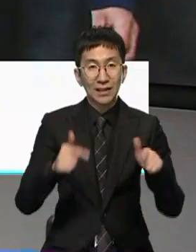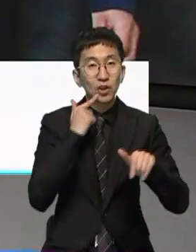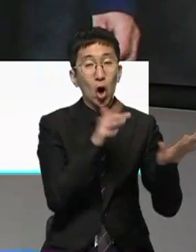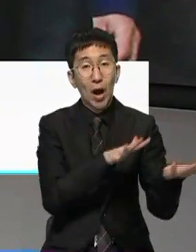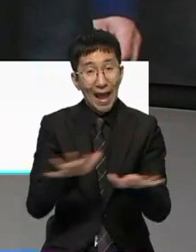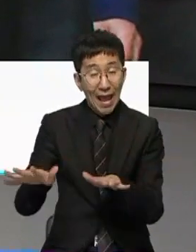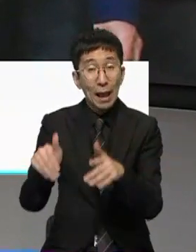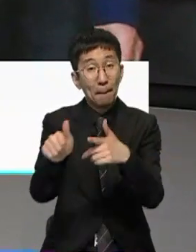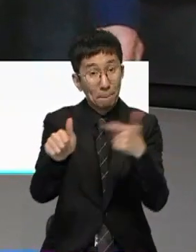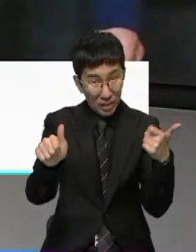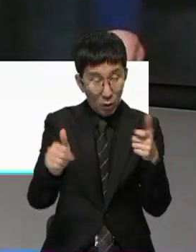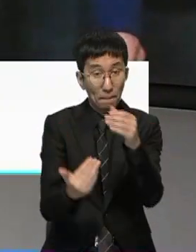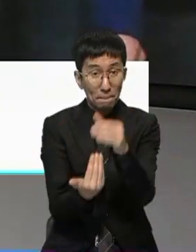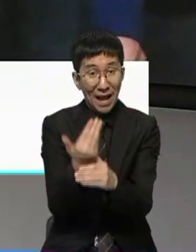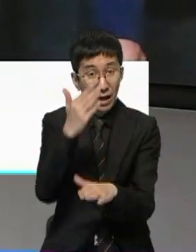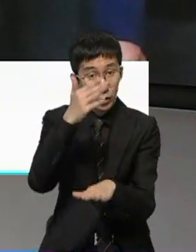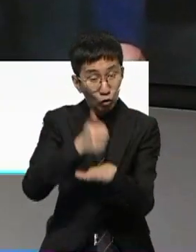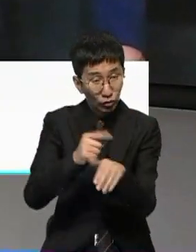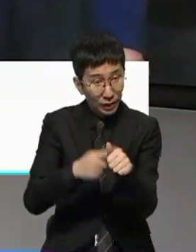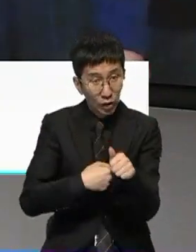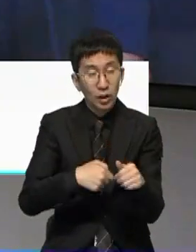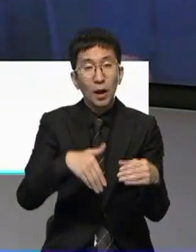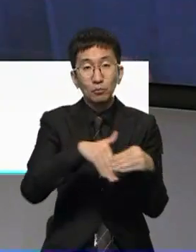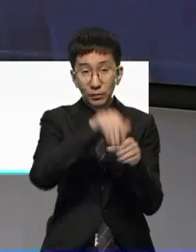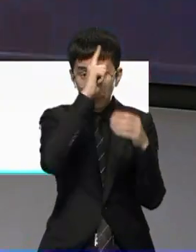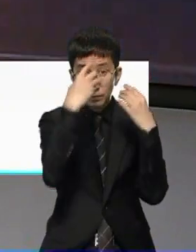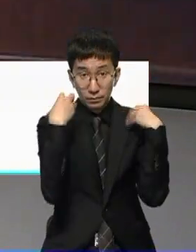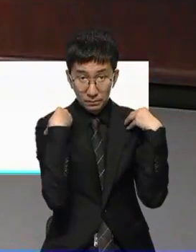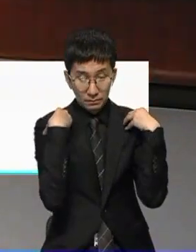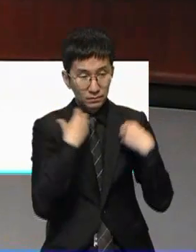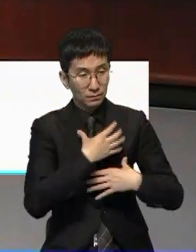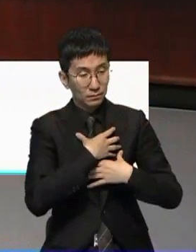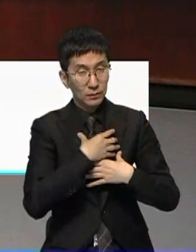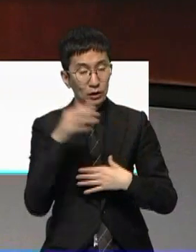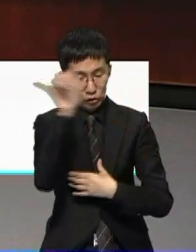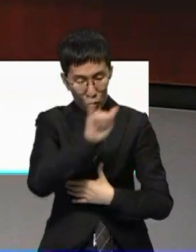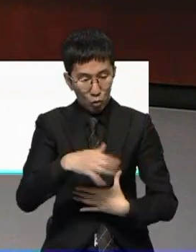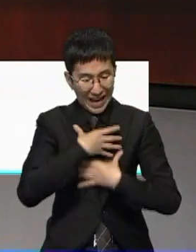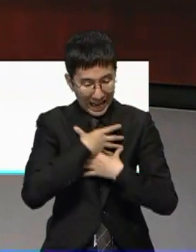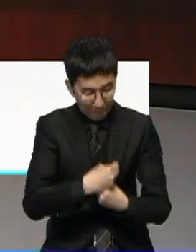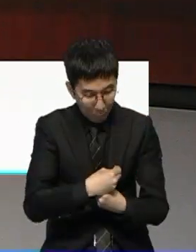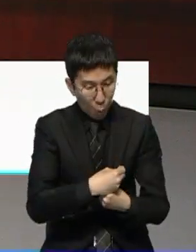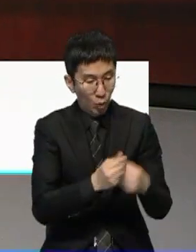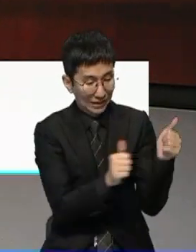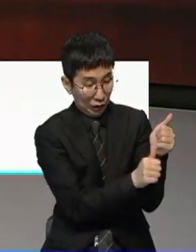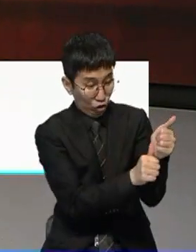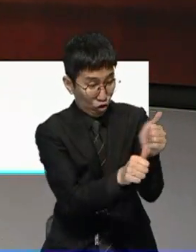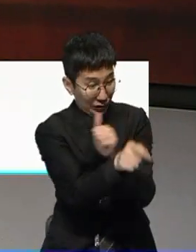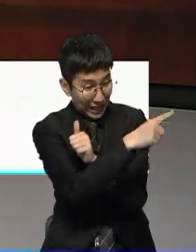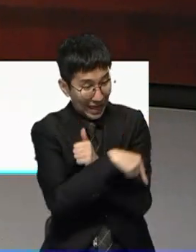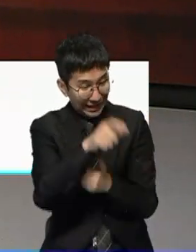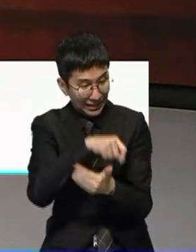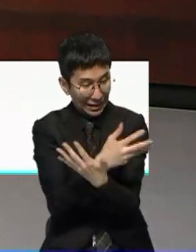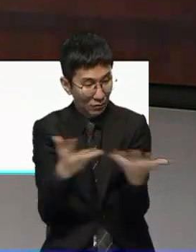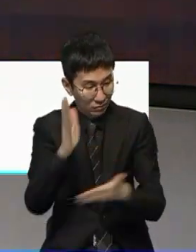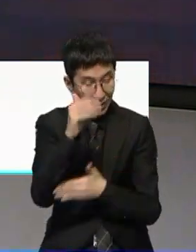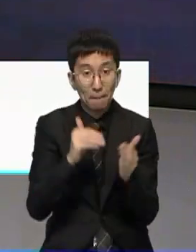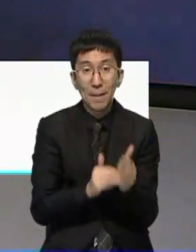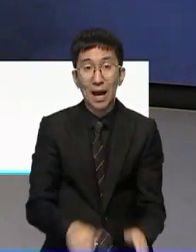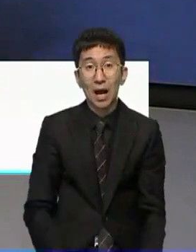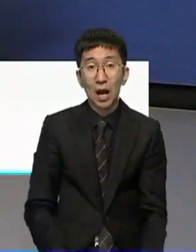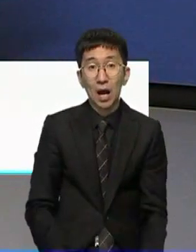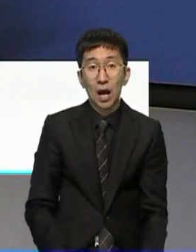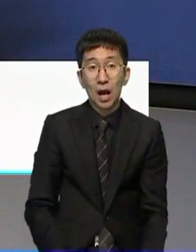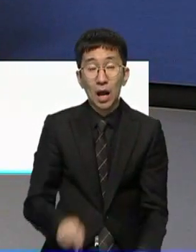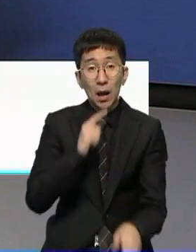서해 비격 사건으로 수사 선상에 오른 문재인 정부 안보라인 인사들이 기자회견을 열었습니다. 자진 월북으로